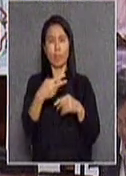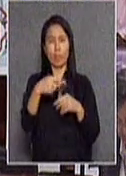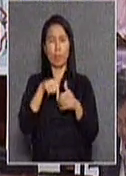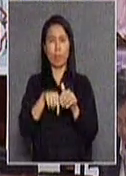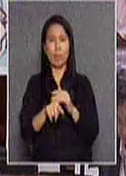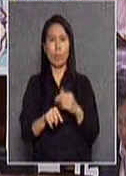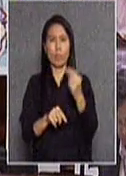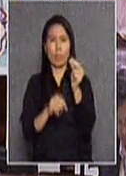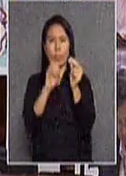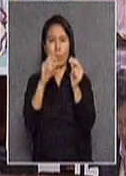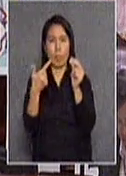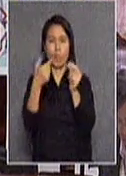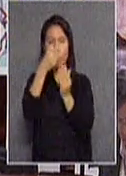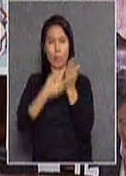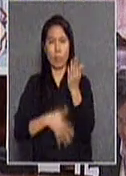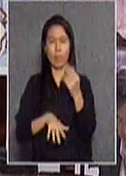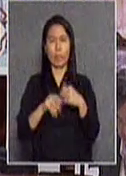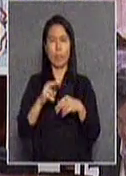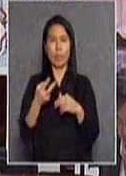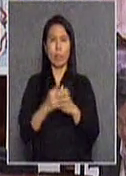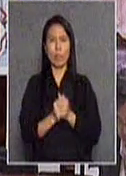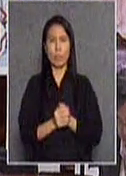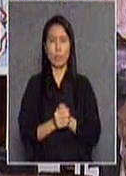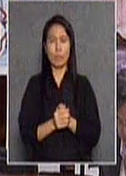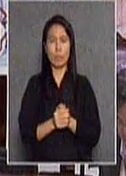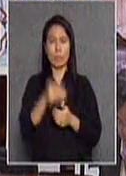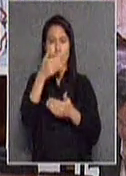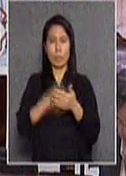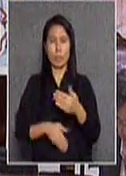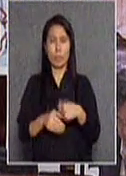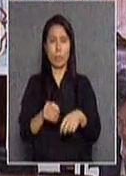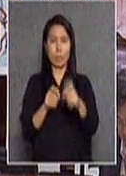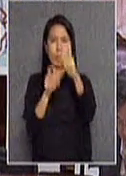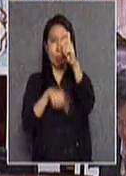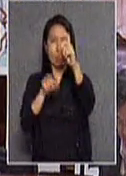第708項修正案，削減